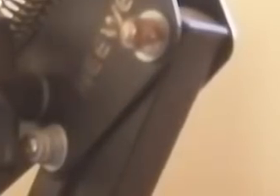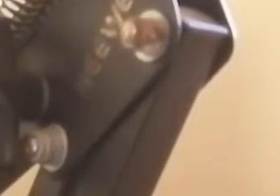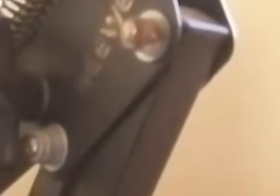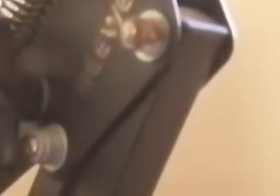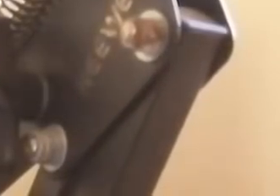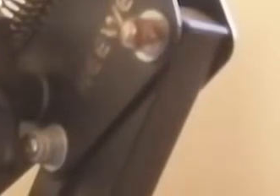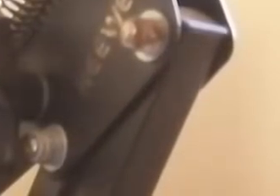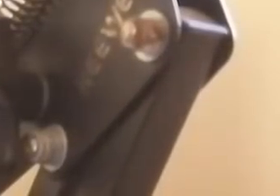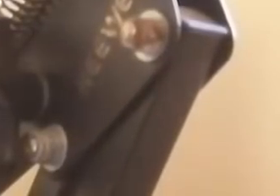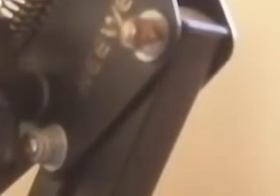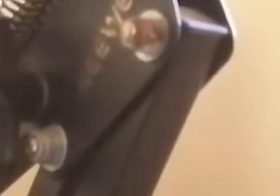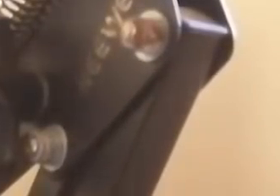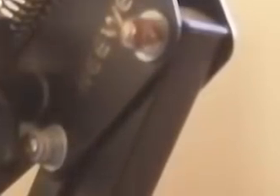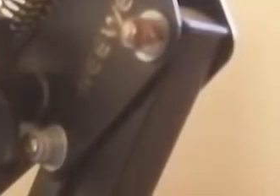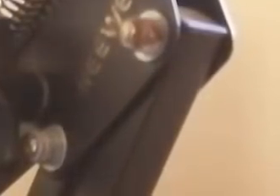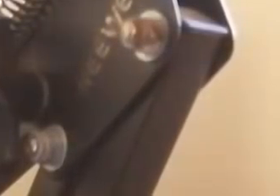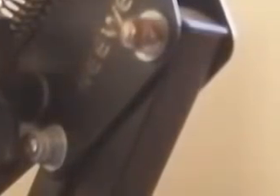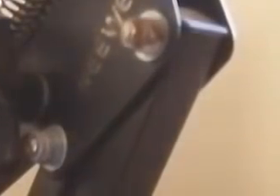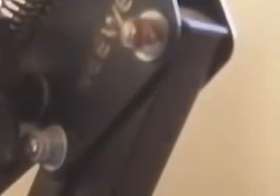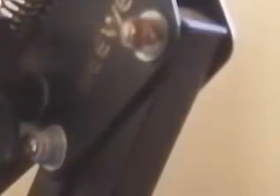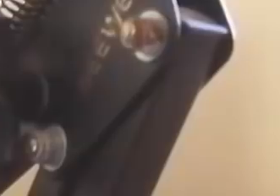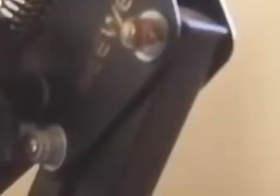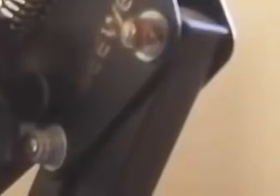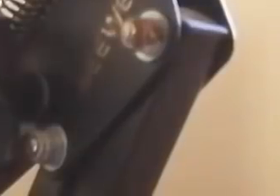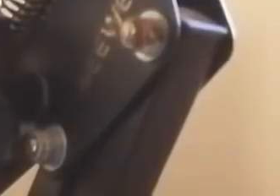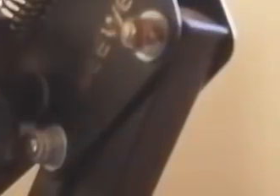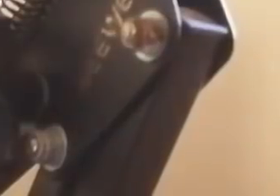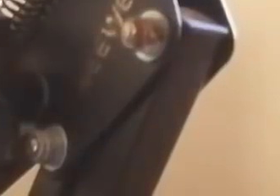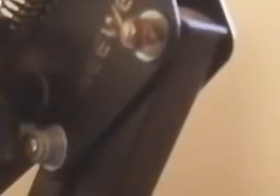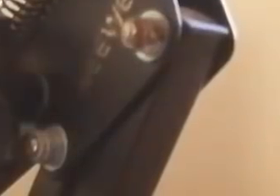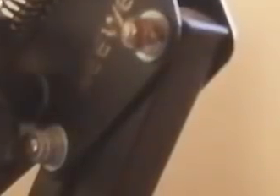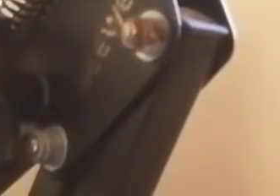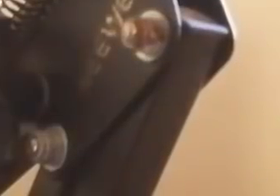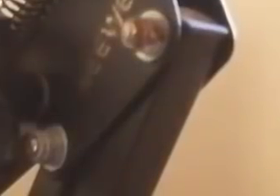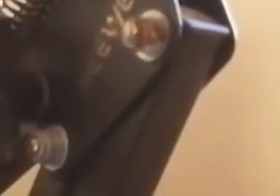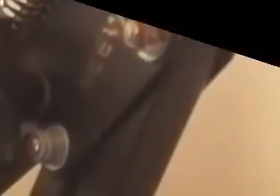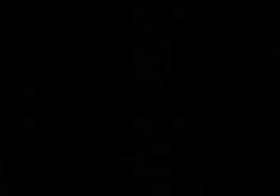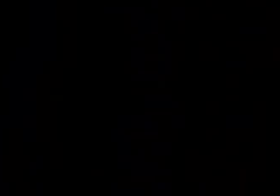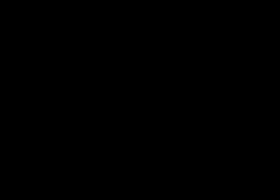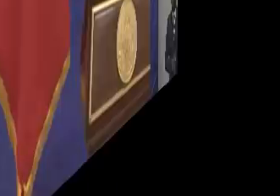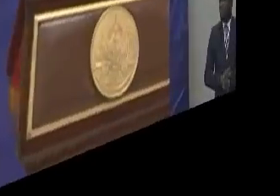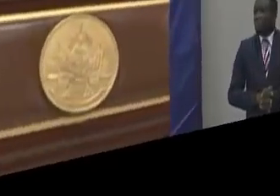président Jovenel Moïse, n'a pas voulu qu'elle gagne ensemble avec le peuple haïtien.